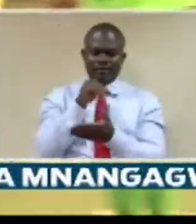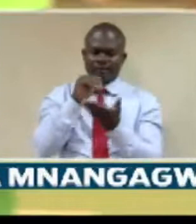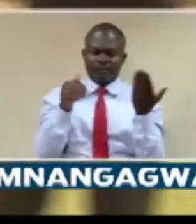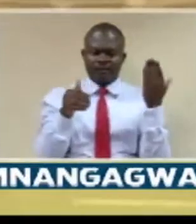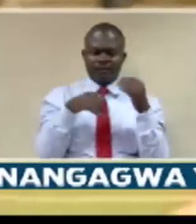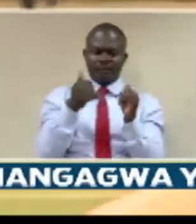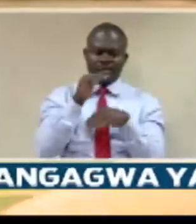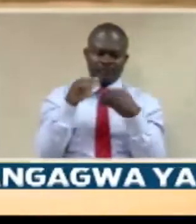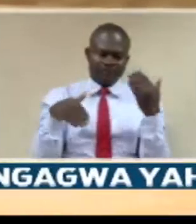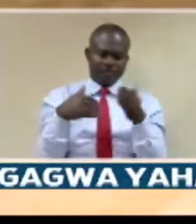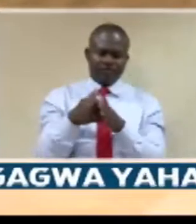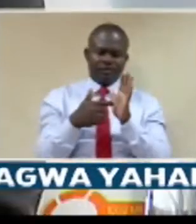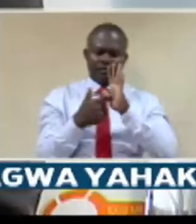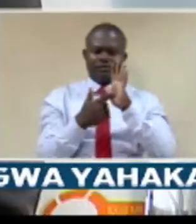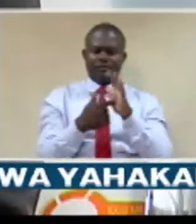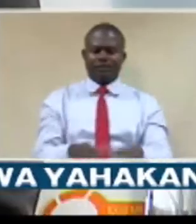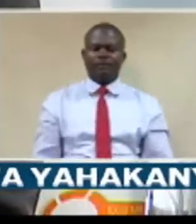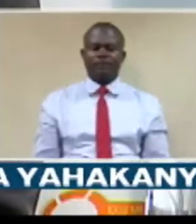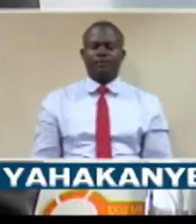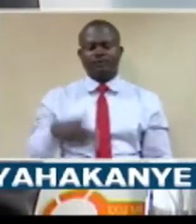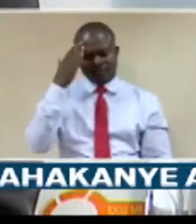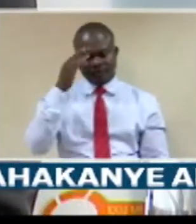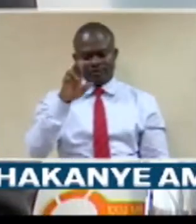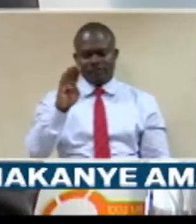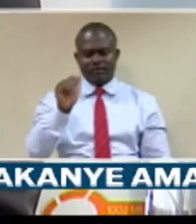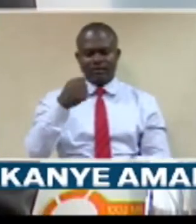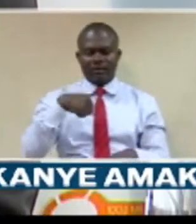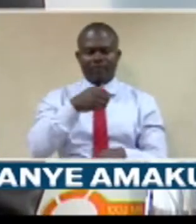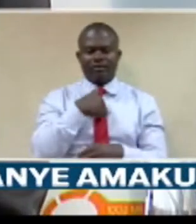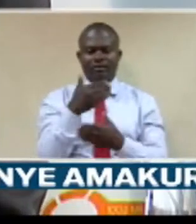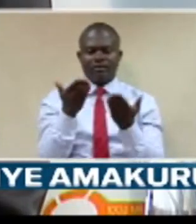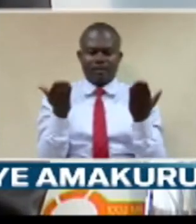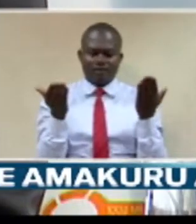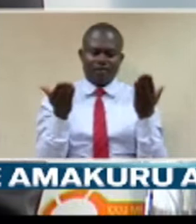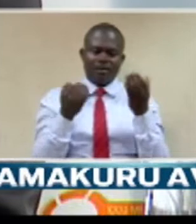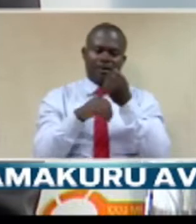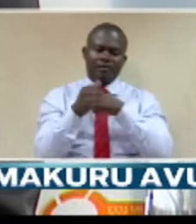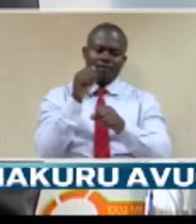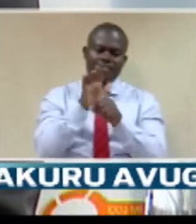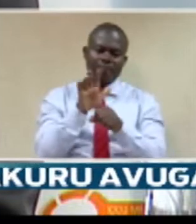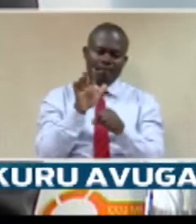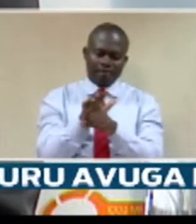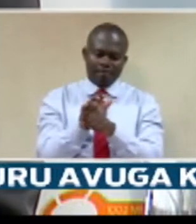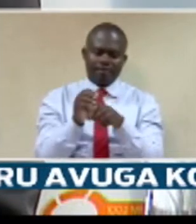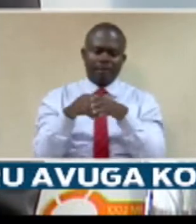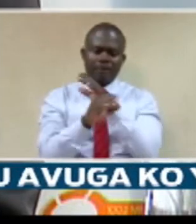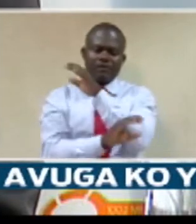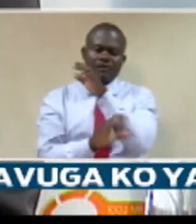imikino yose izererekanwa. Abizi RBA kenshi badufite events nyinshi mu